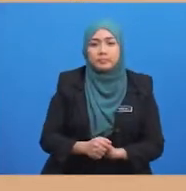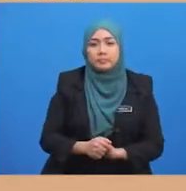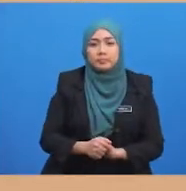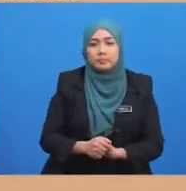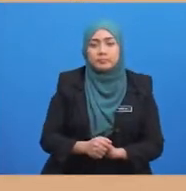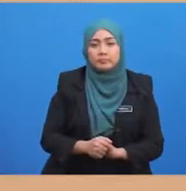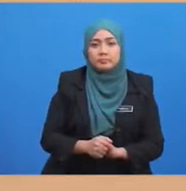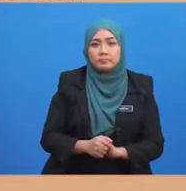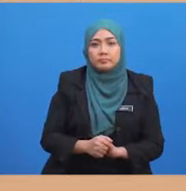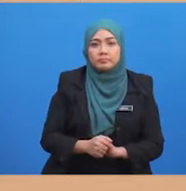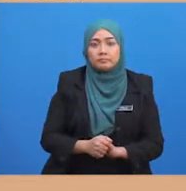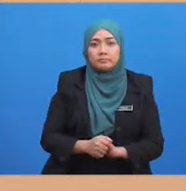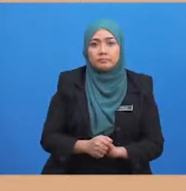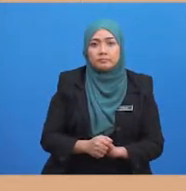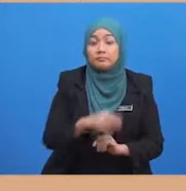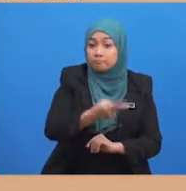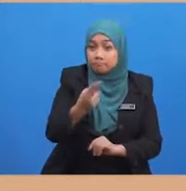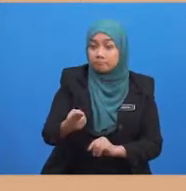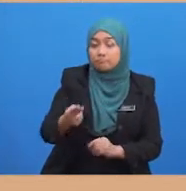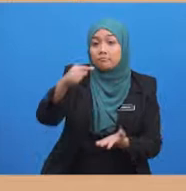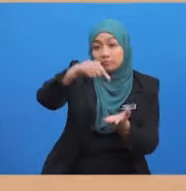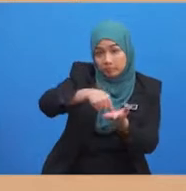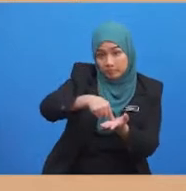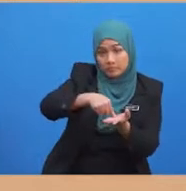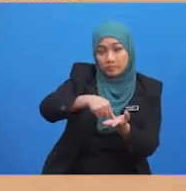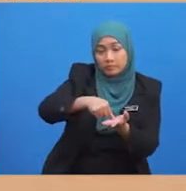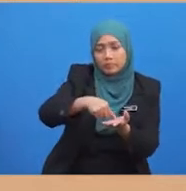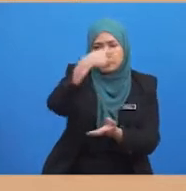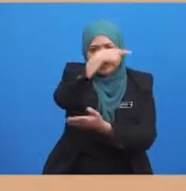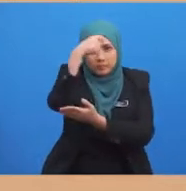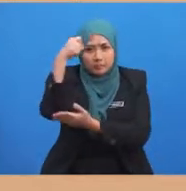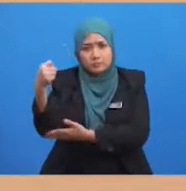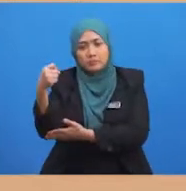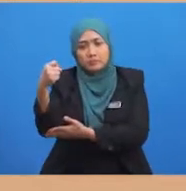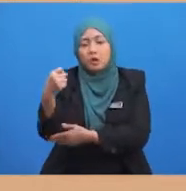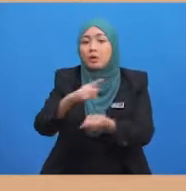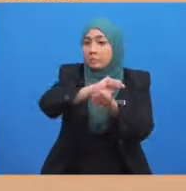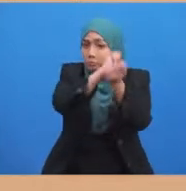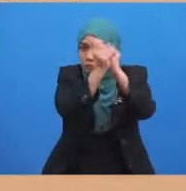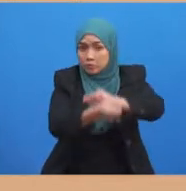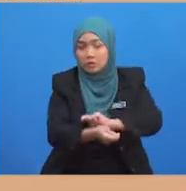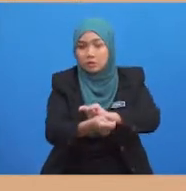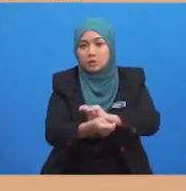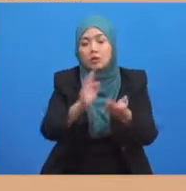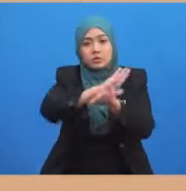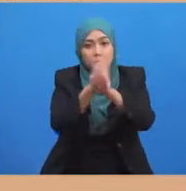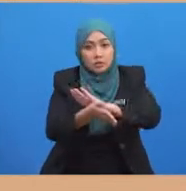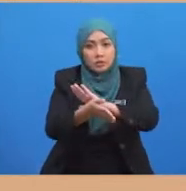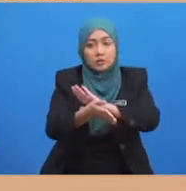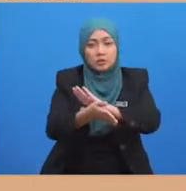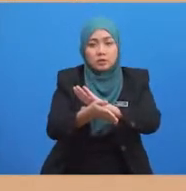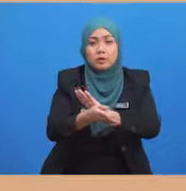berbalik. Hal ini kerana monomer juga boleh bertukar menjadi polimer